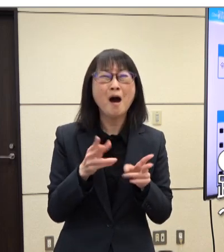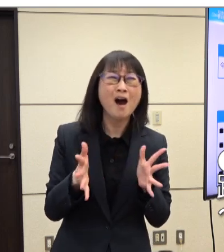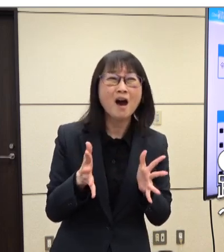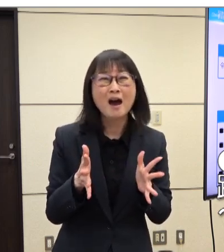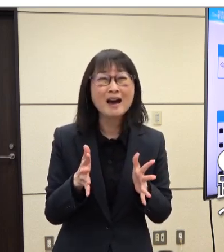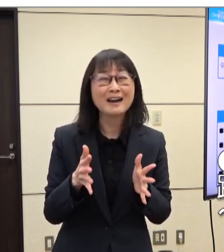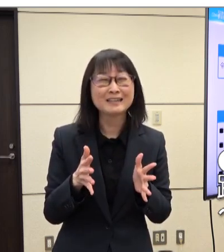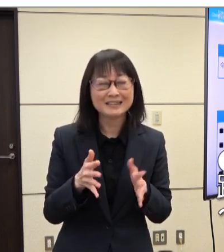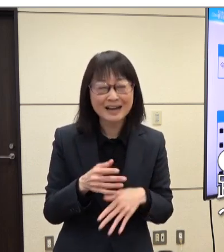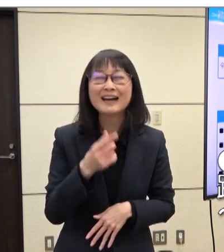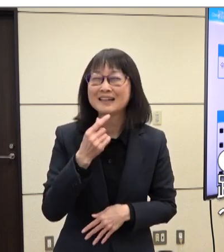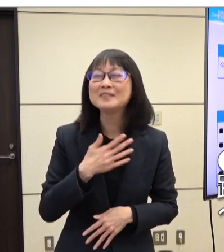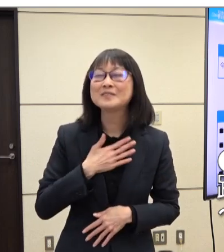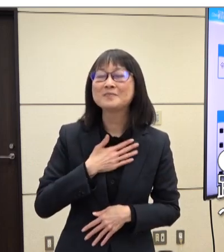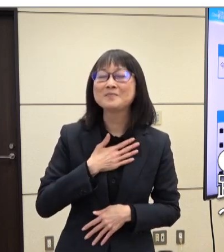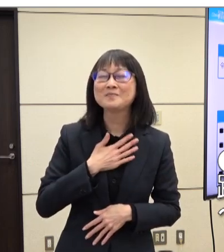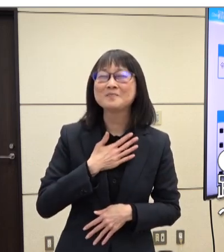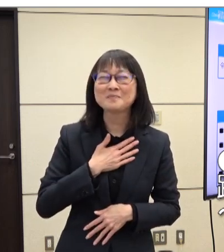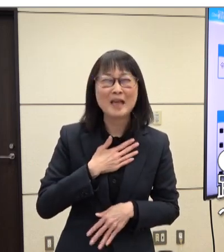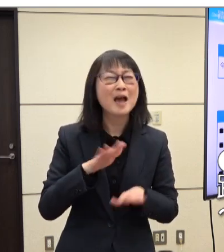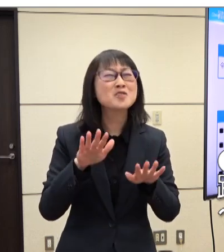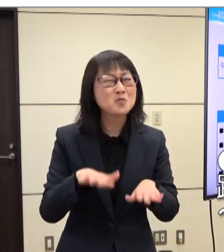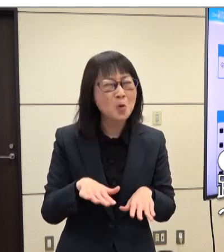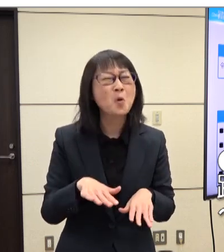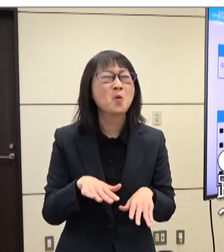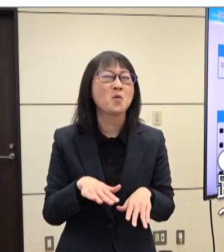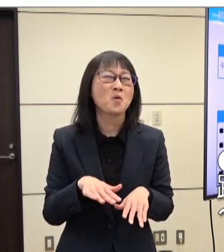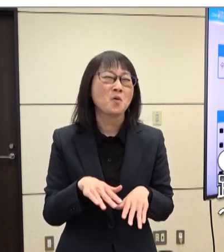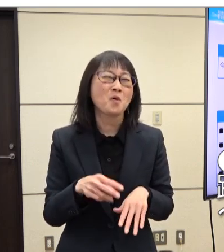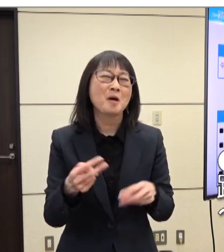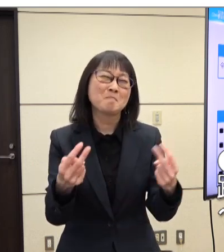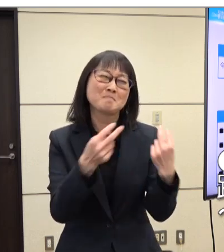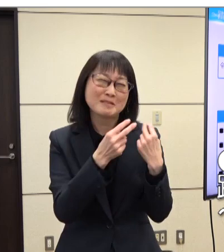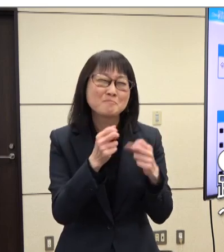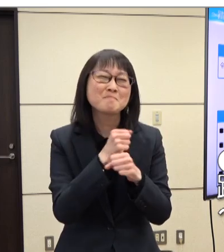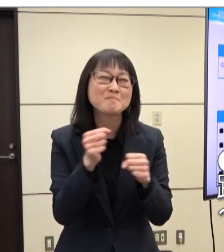いや、準備ができない。あ、そう、はい、じゃあちょっとできないので後でまたご覧いただければ